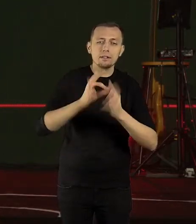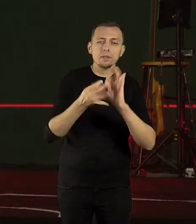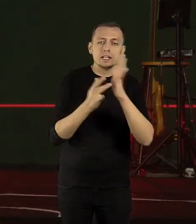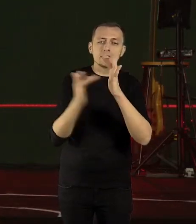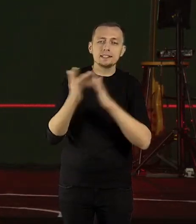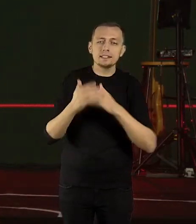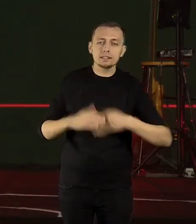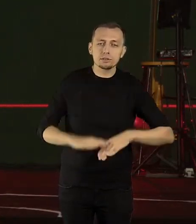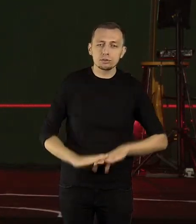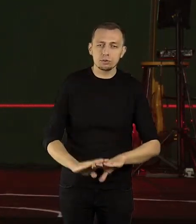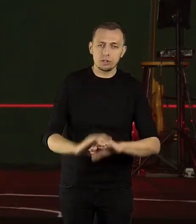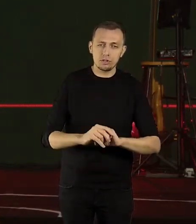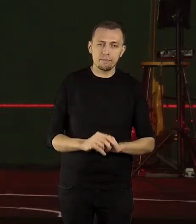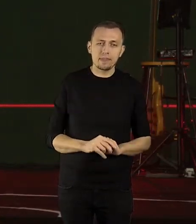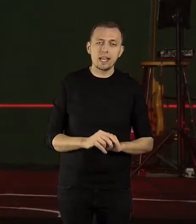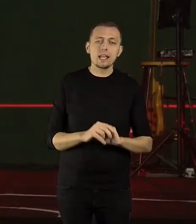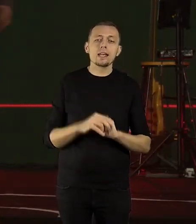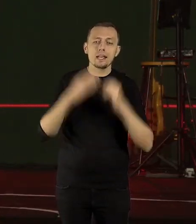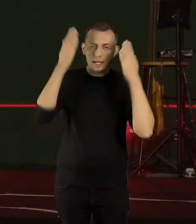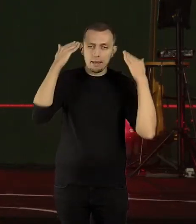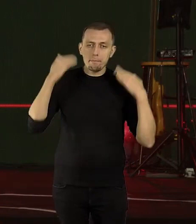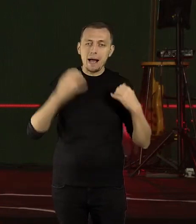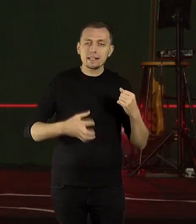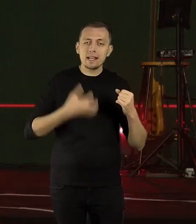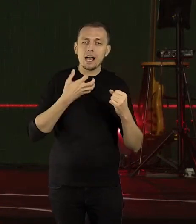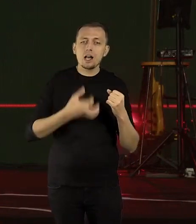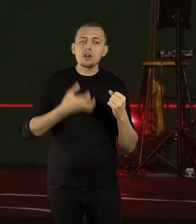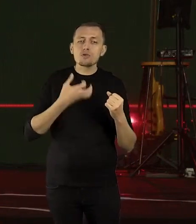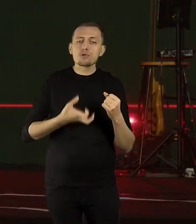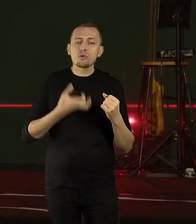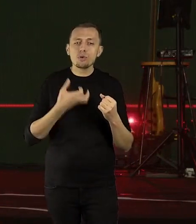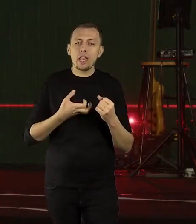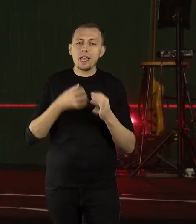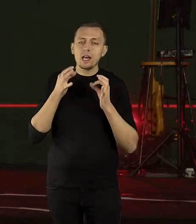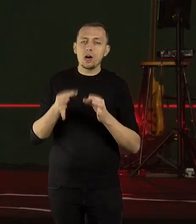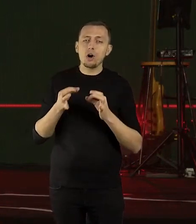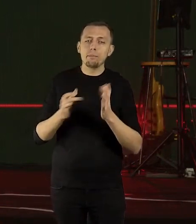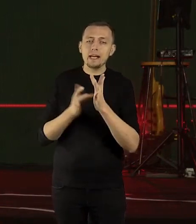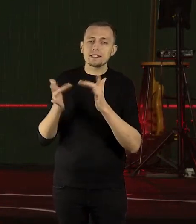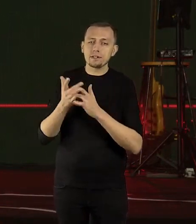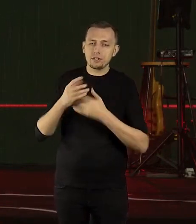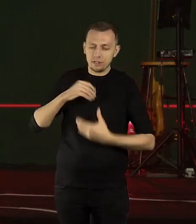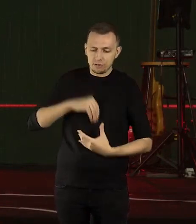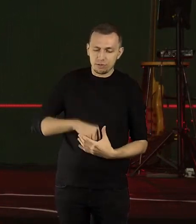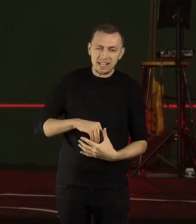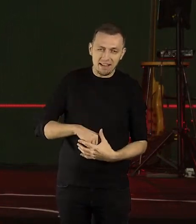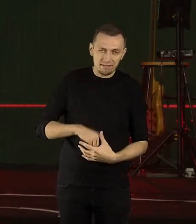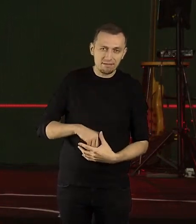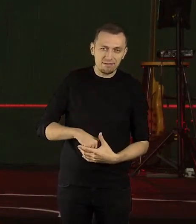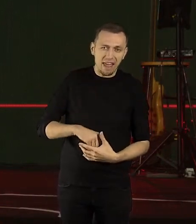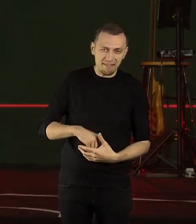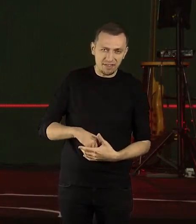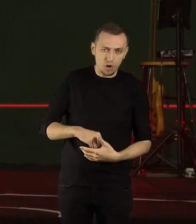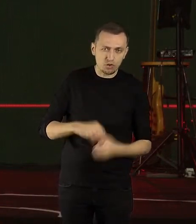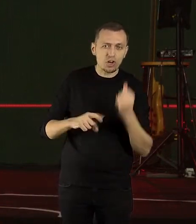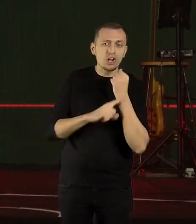Jego obecności wewnątrz. Jej skupienie najpierw jest na sobie, ale normalną rzeczą jest to, że kiedy człowiek, który